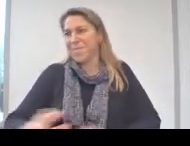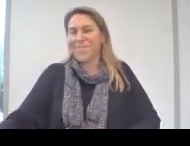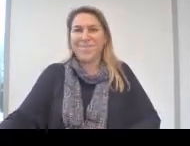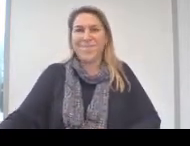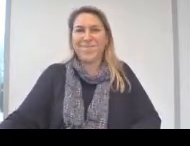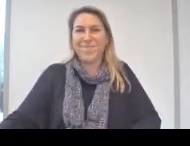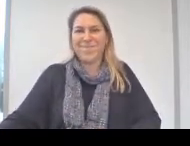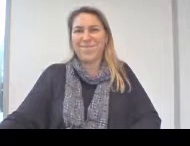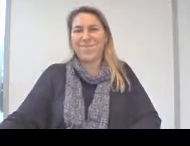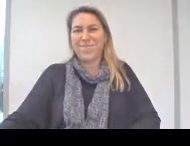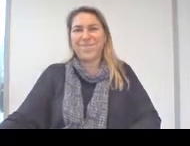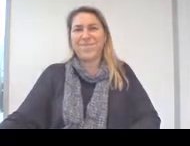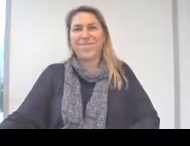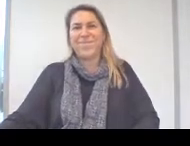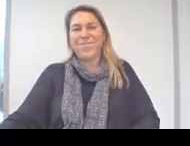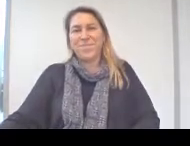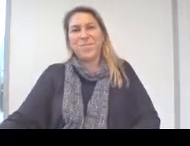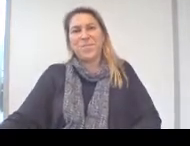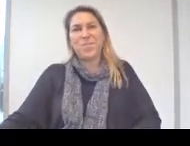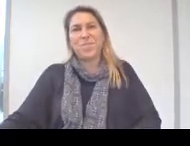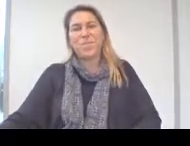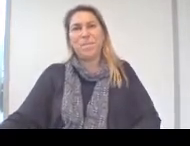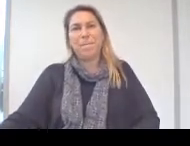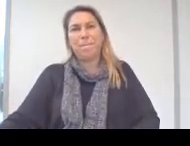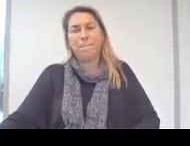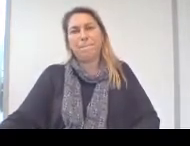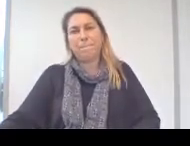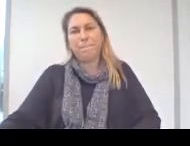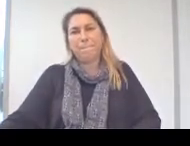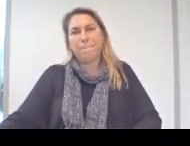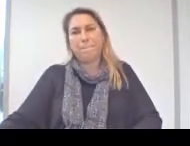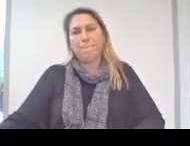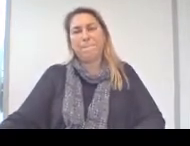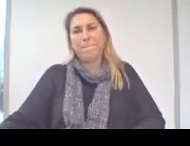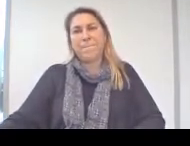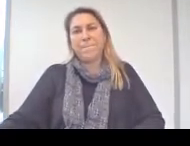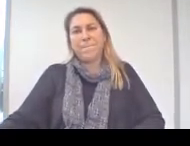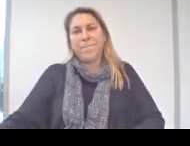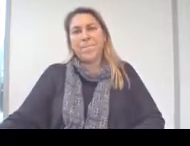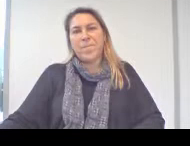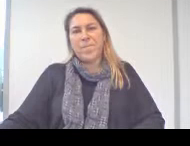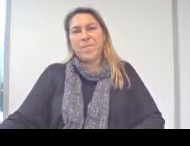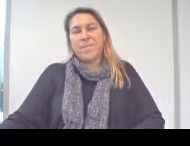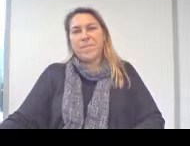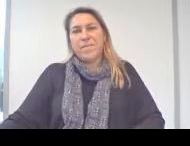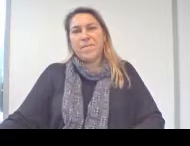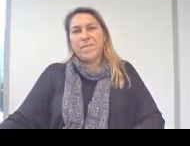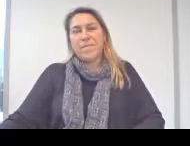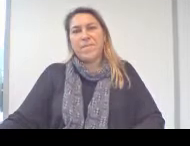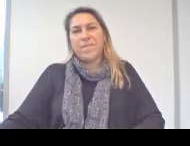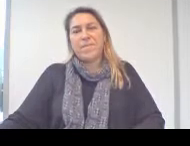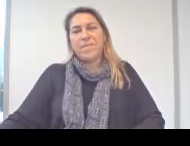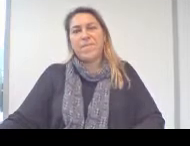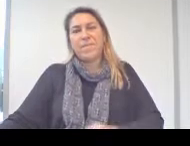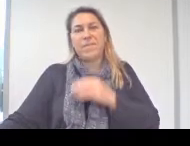tous les métiers en lien avec la baignade, hein, on l'a vu, les lieux de baignade sont importants, donc les maîtres-nageurs, les surveillants de baignade, tout ça c'est effectivement